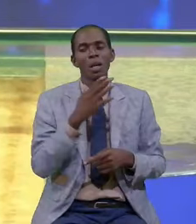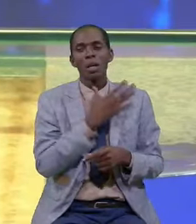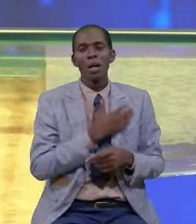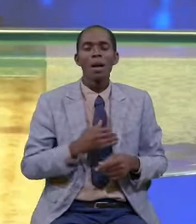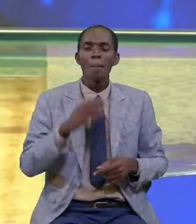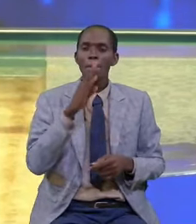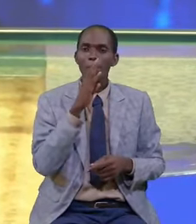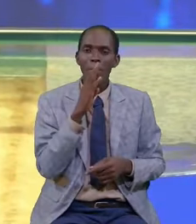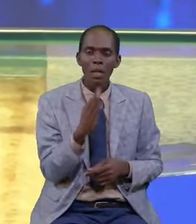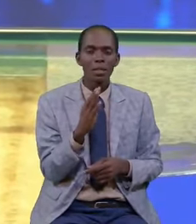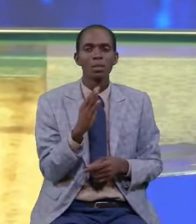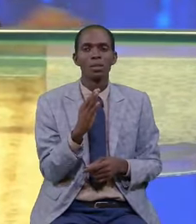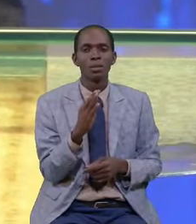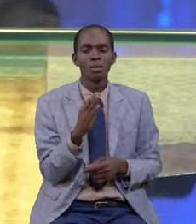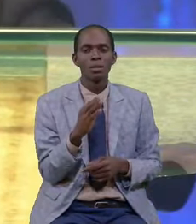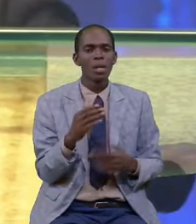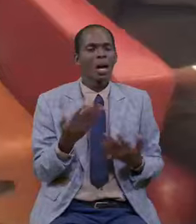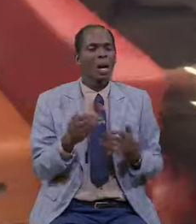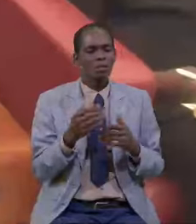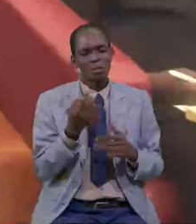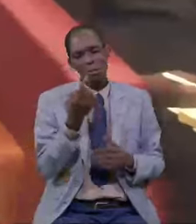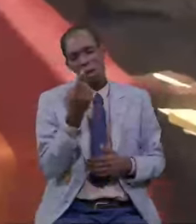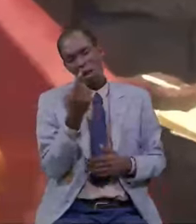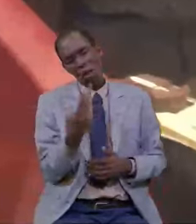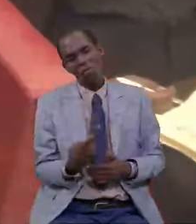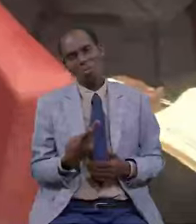ayant la pleine conviction,